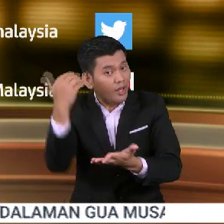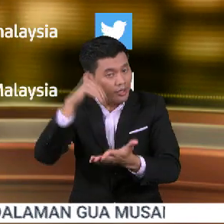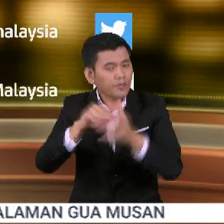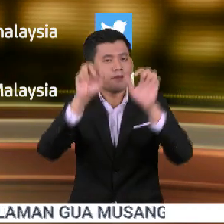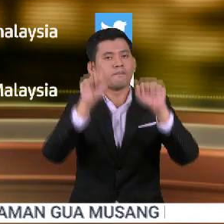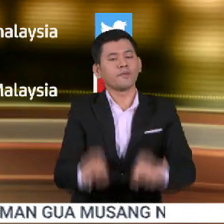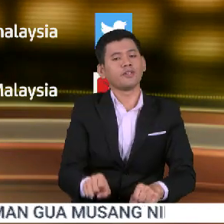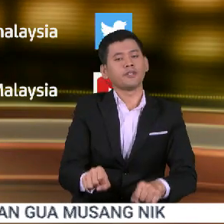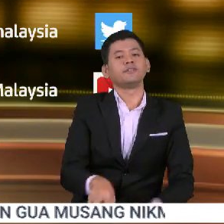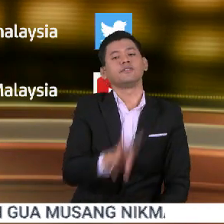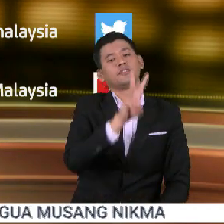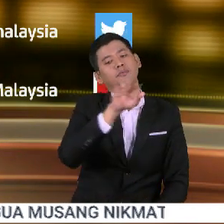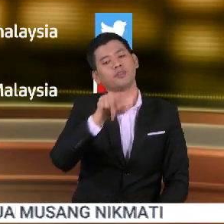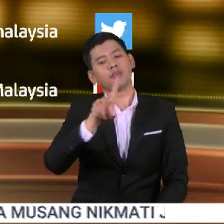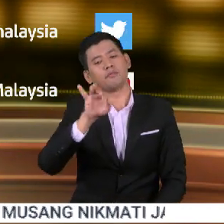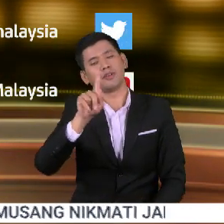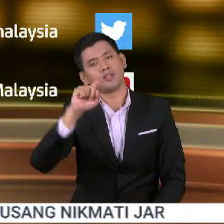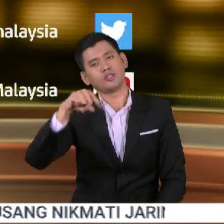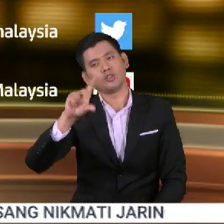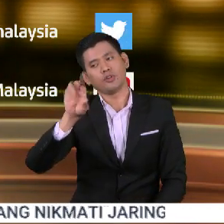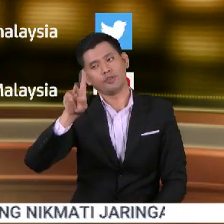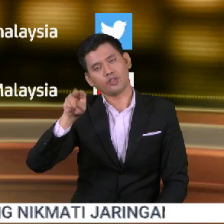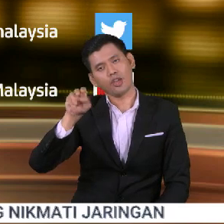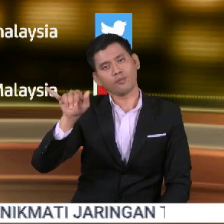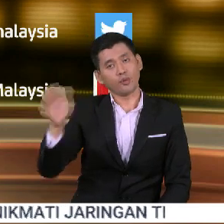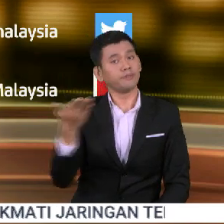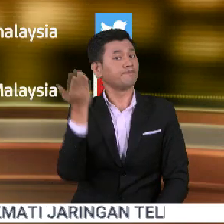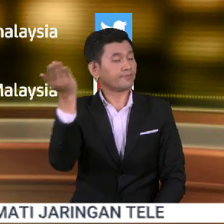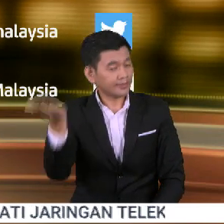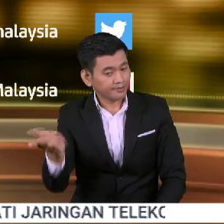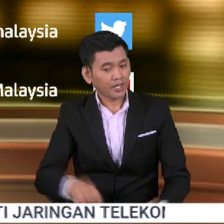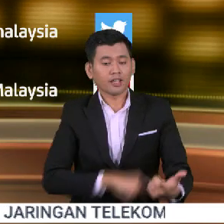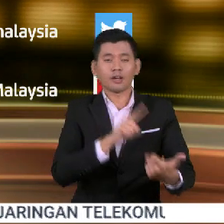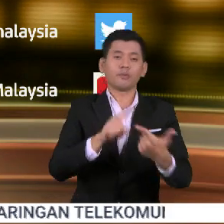lebih terperinci di kawasan anda, anda boleh layari laman sesawang kami di